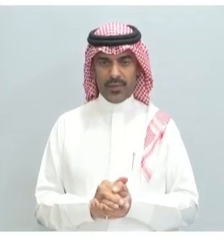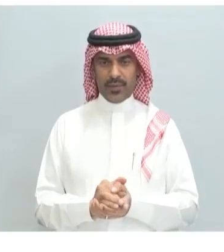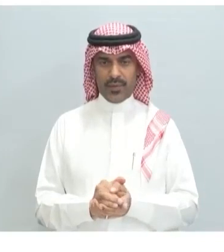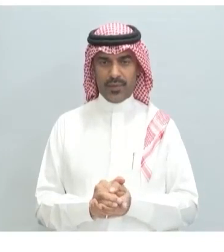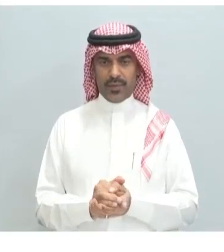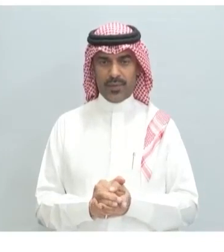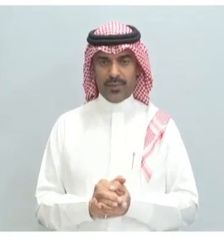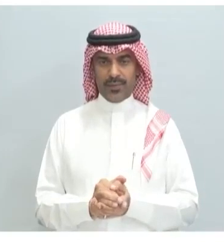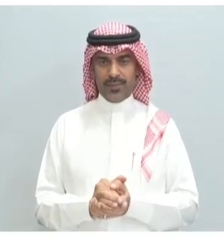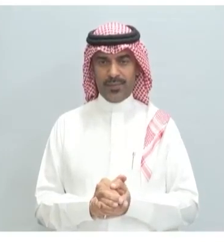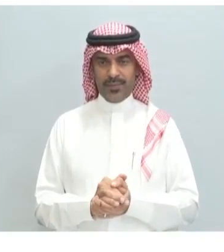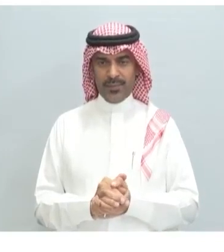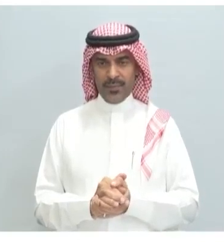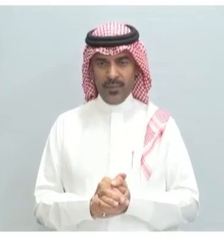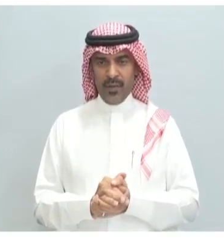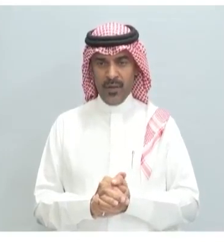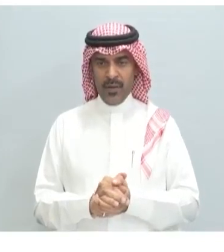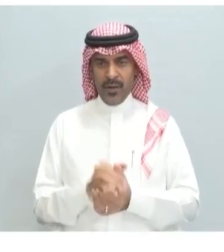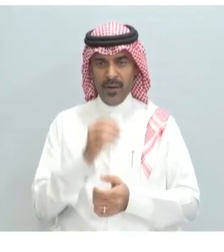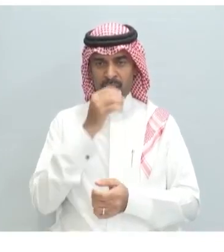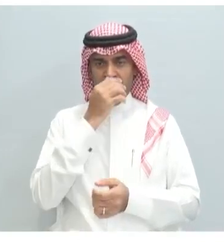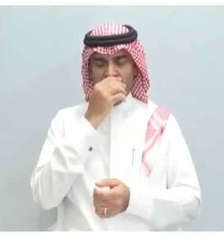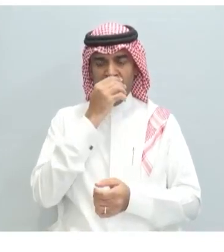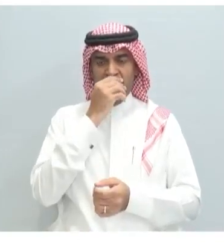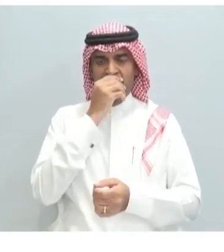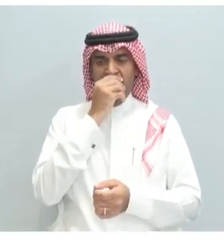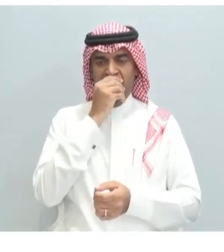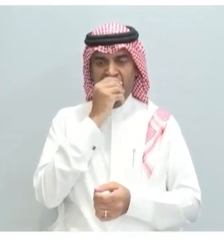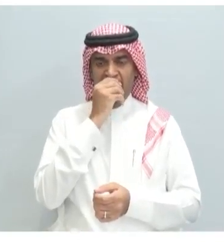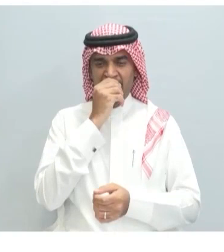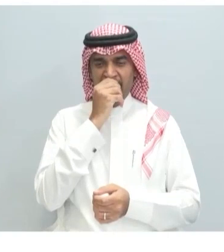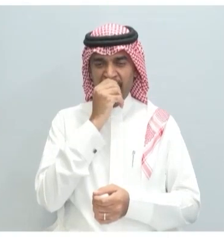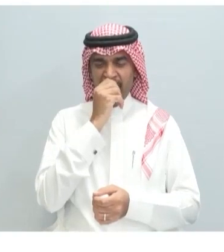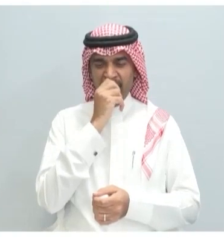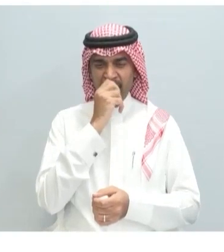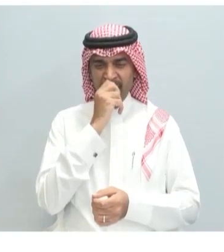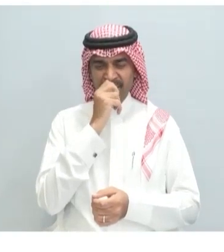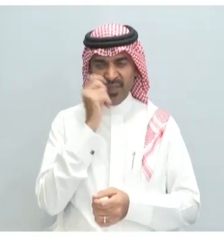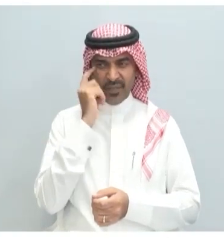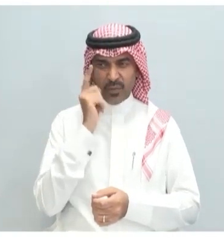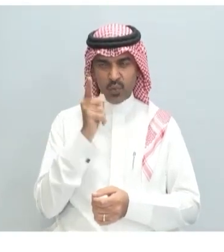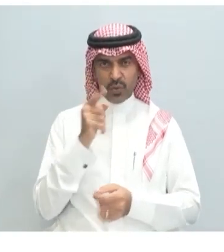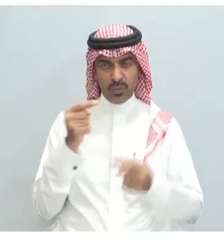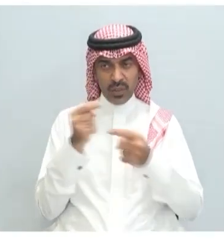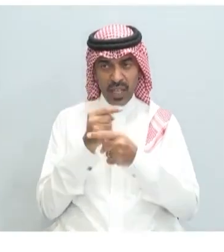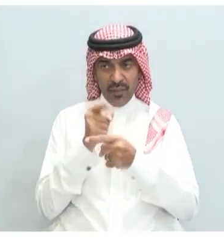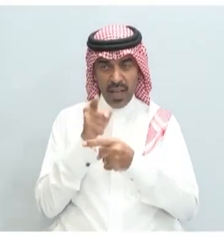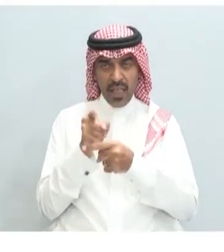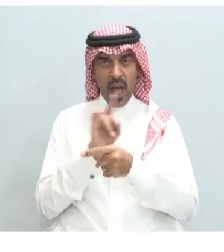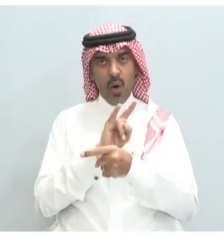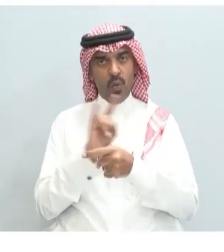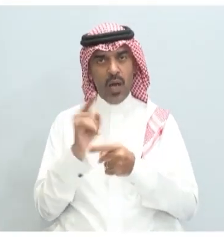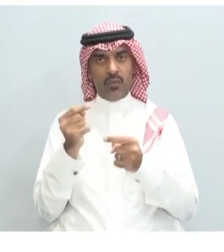تدل على اتحاد مجموعتين او اكثر من خلال معرفتي هل الحادثتين متنافيين او غير